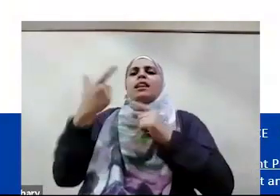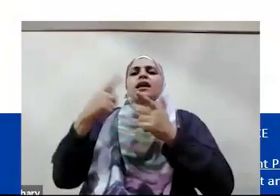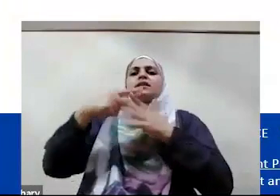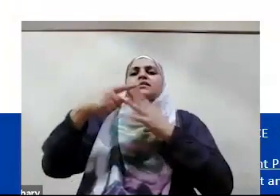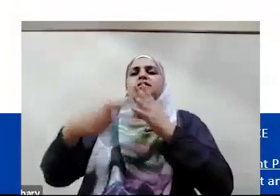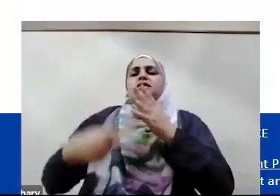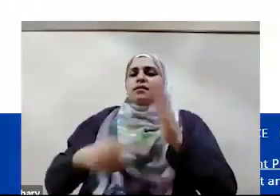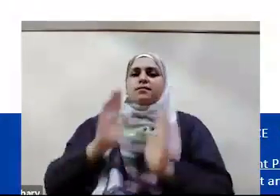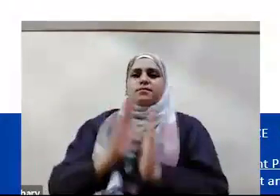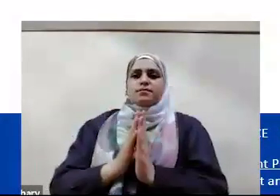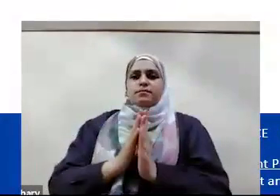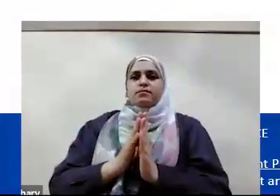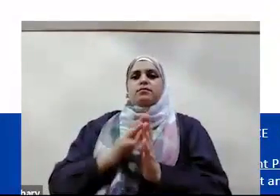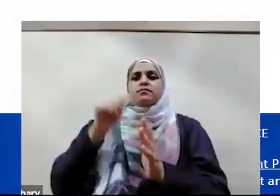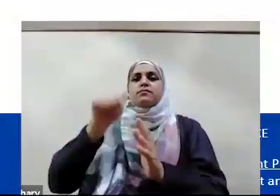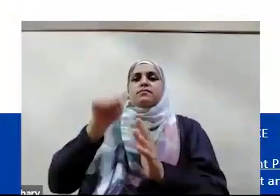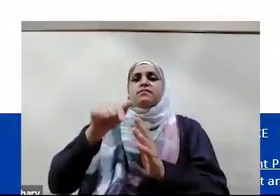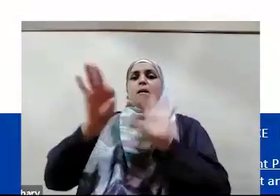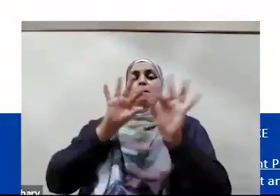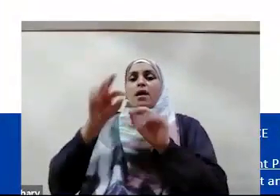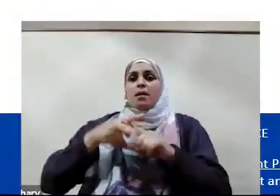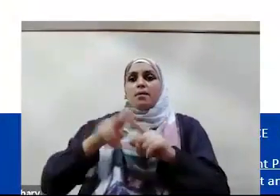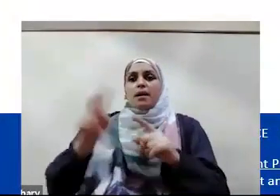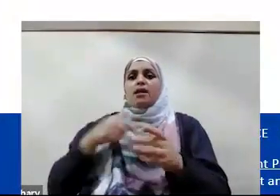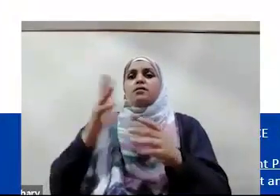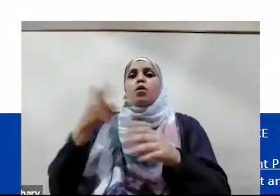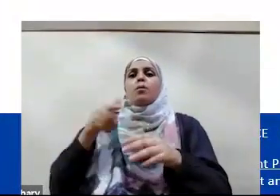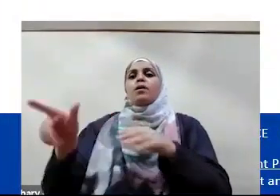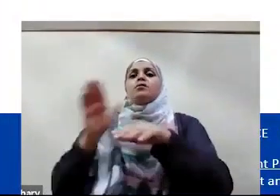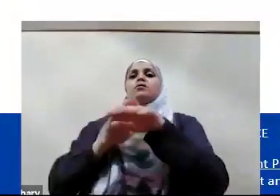في بعض المجالات بيطلب منهم كمان إن هم